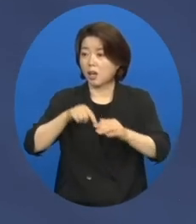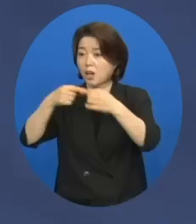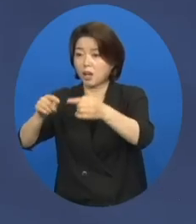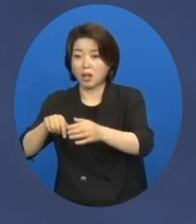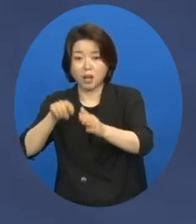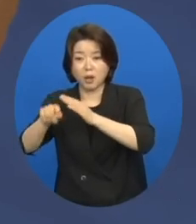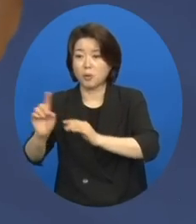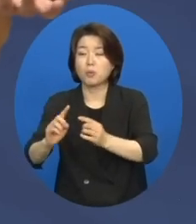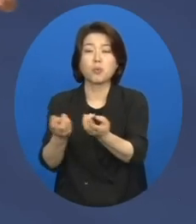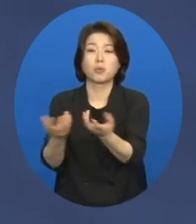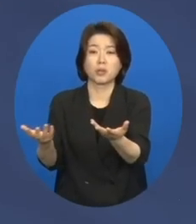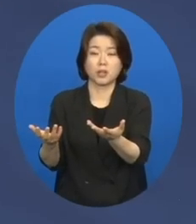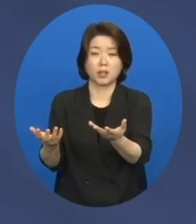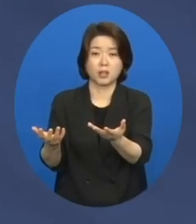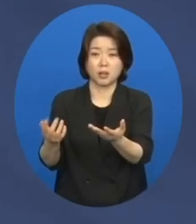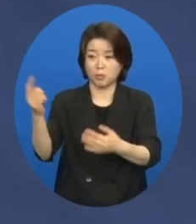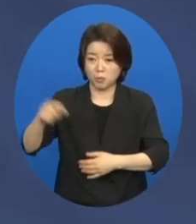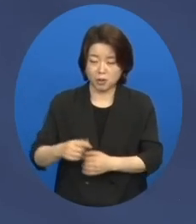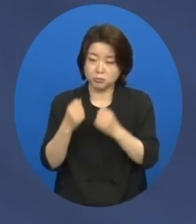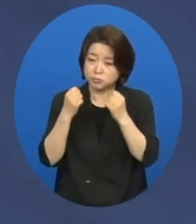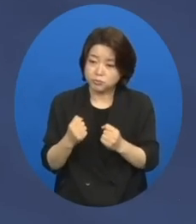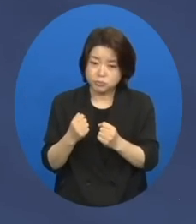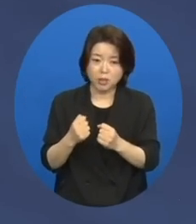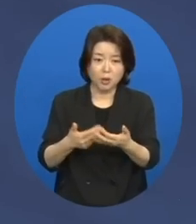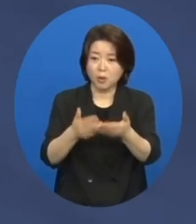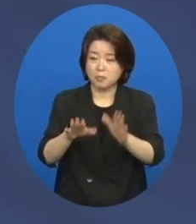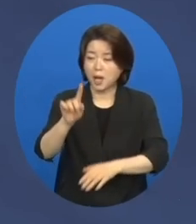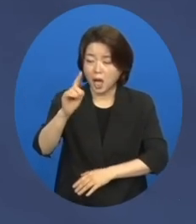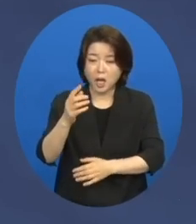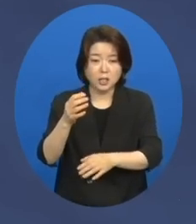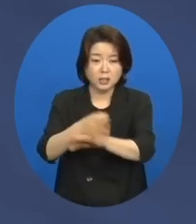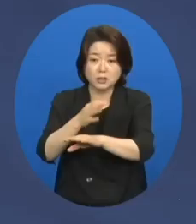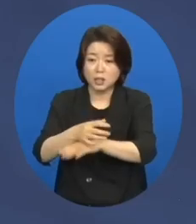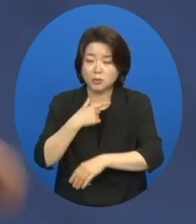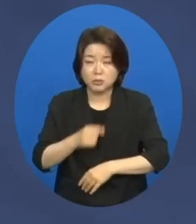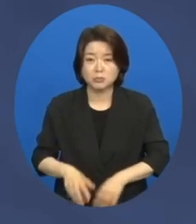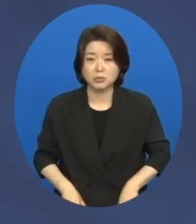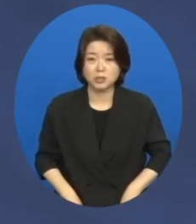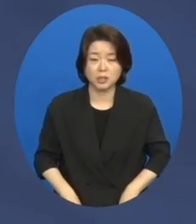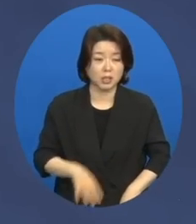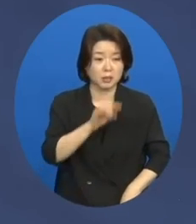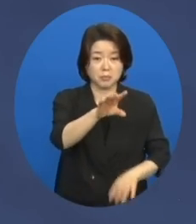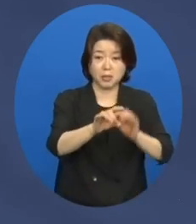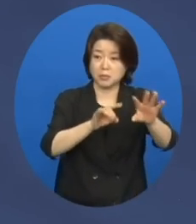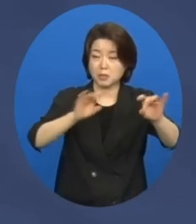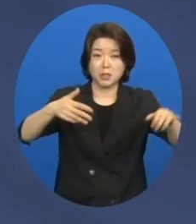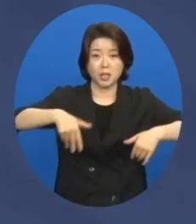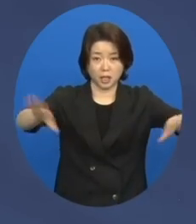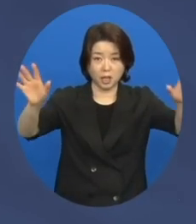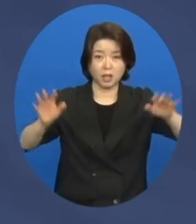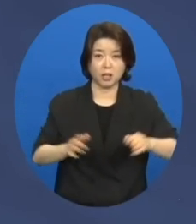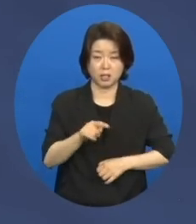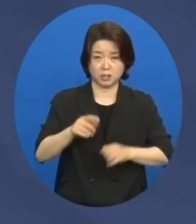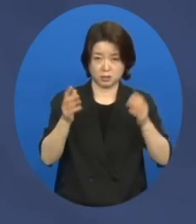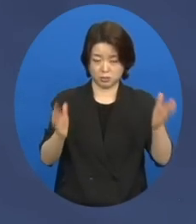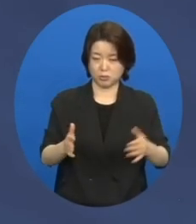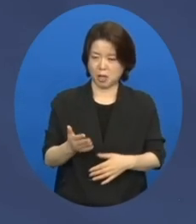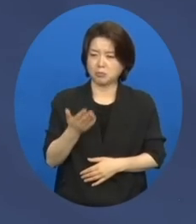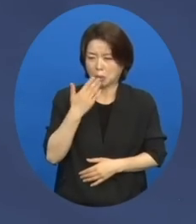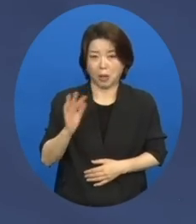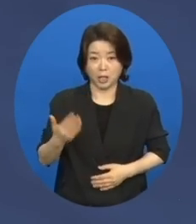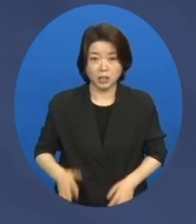들어앉아가지고 가긴 가야 되는데 이제 어디 나갈 방이라도 한 칸 얻으면 한 사람씩 이제 가기로 하고 그런데 그동안 먹긴 해야